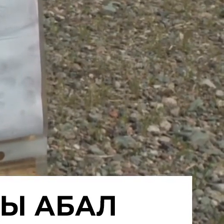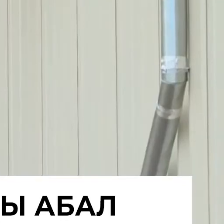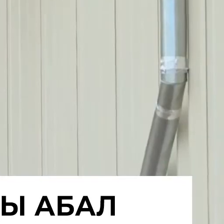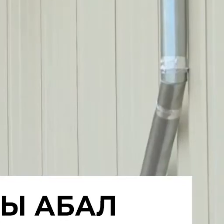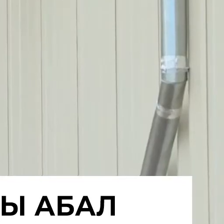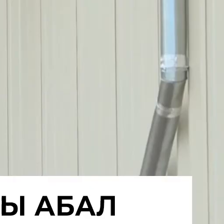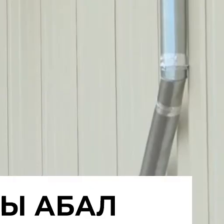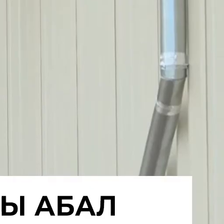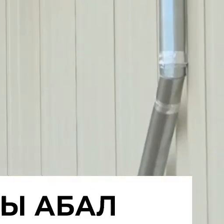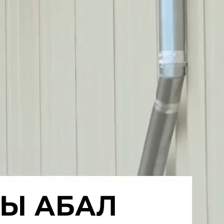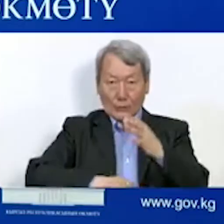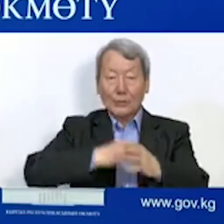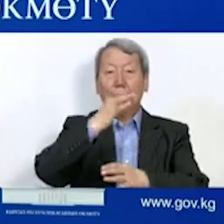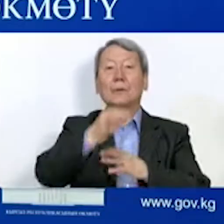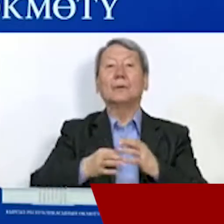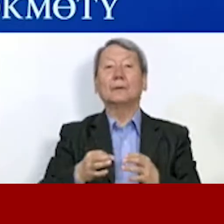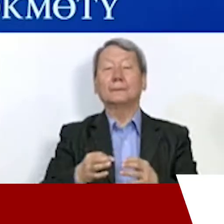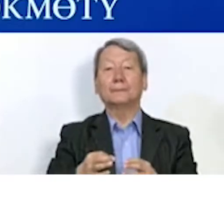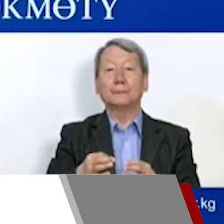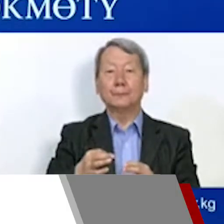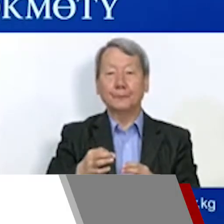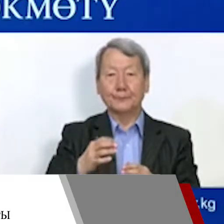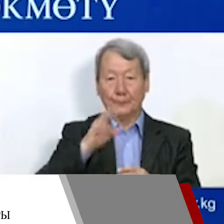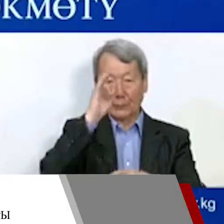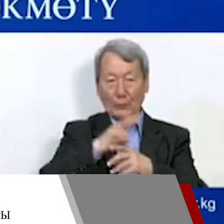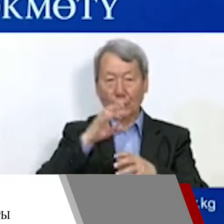Адаттагыдай эле ошо бир сутка ичинде